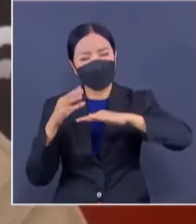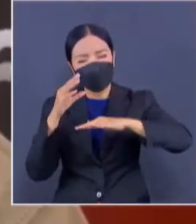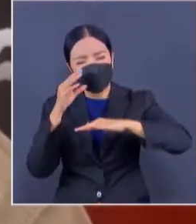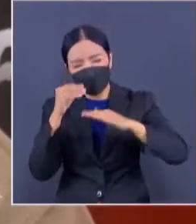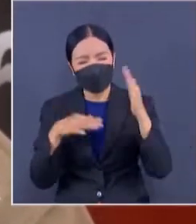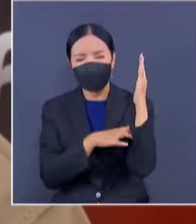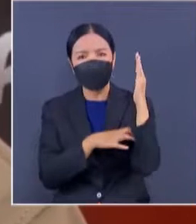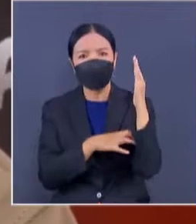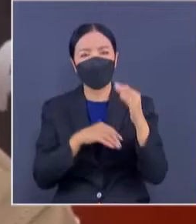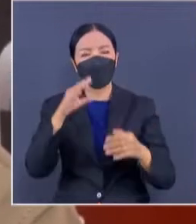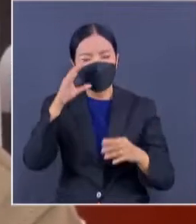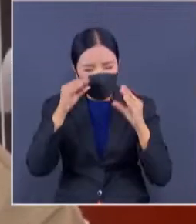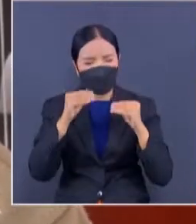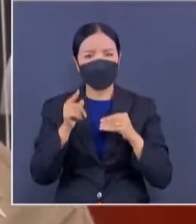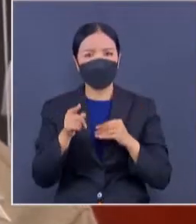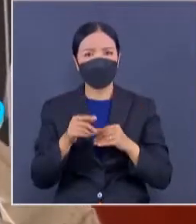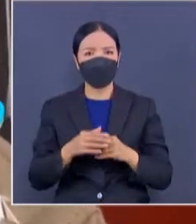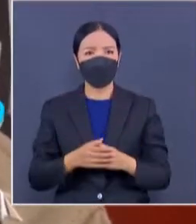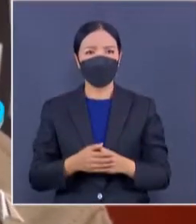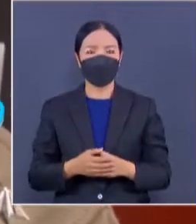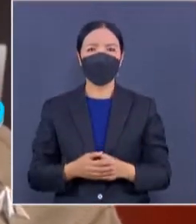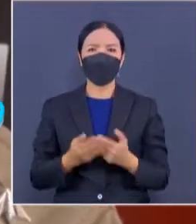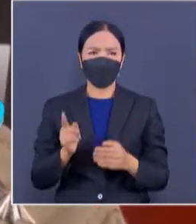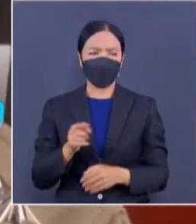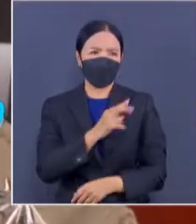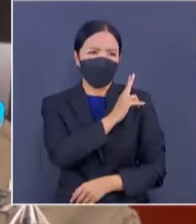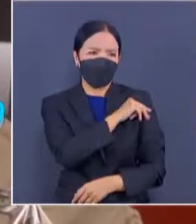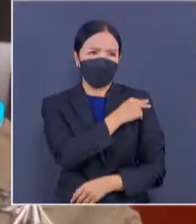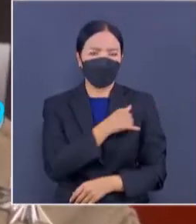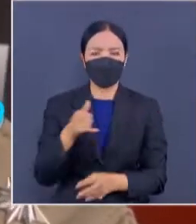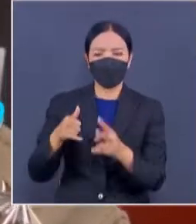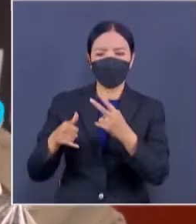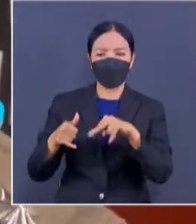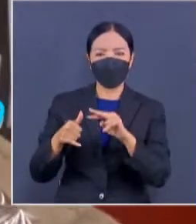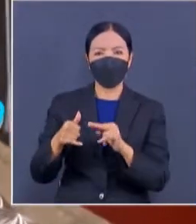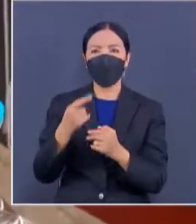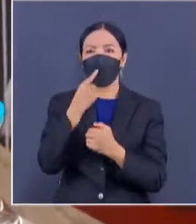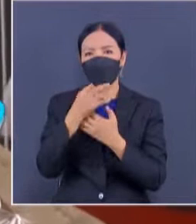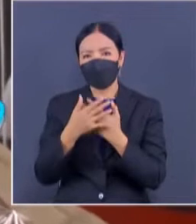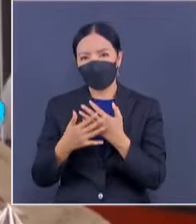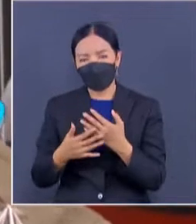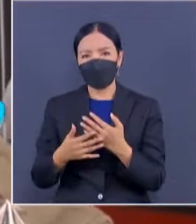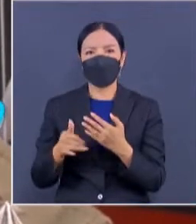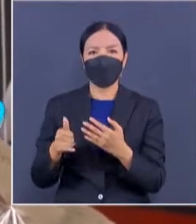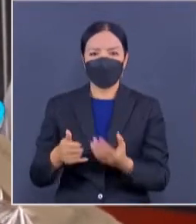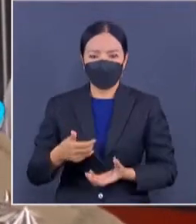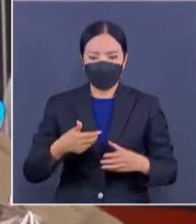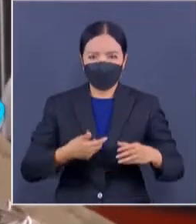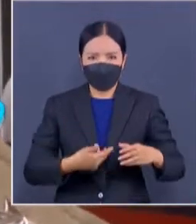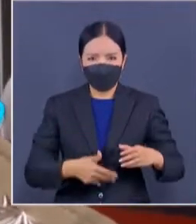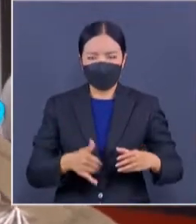ผลจากการตรวจนะเพราะเราส่งตรวจเนี่ยให้แพทย์ตรวจทั้งทางเลือดนะครับเพื่อหาสารเสพติดแล้